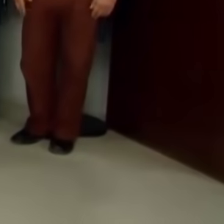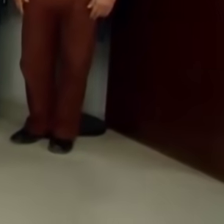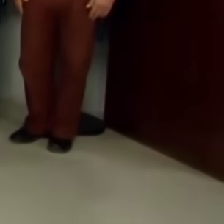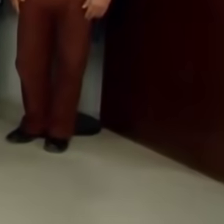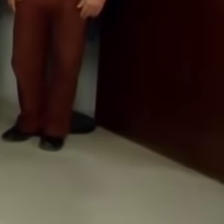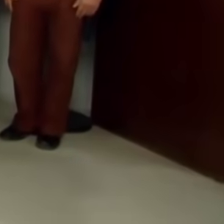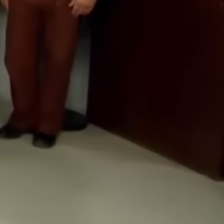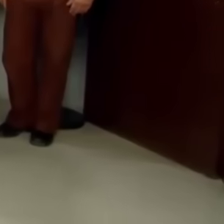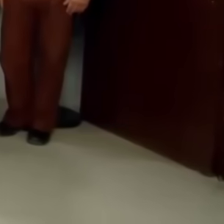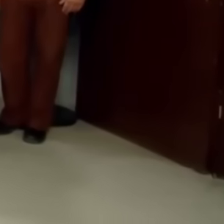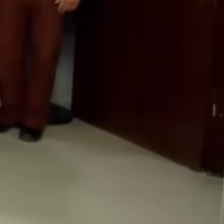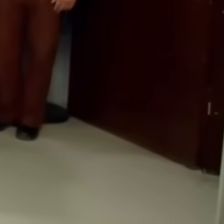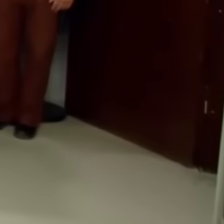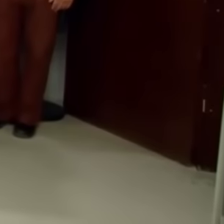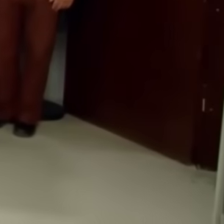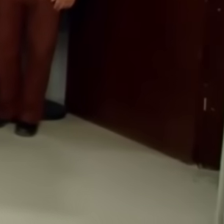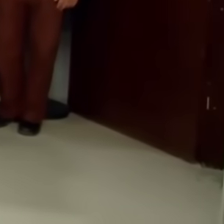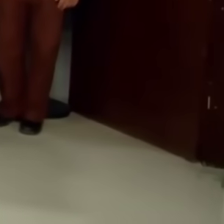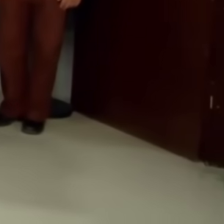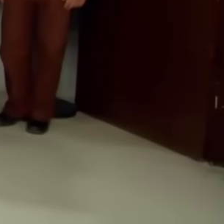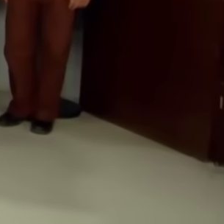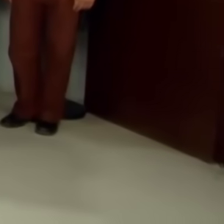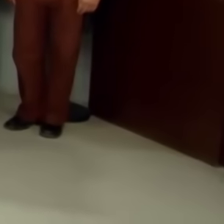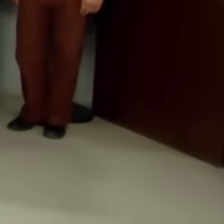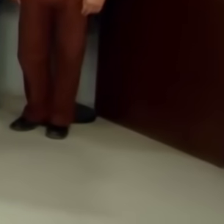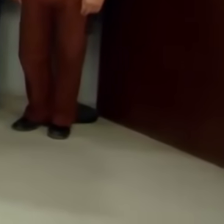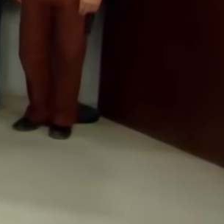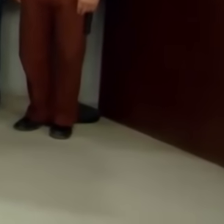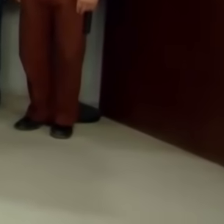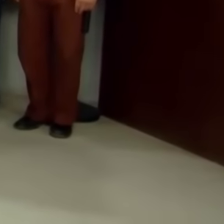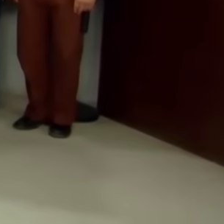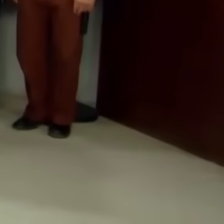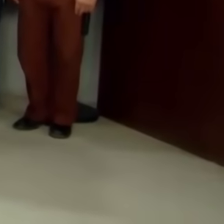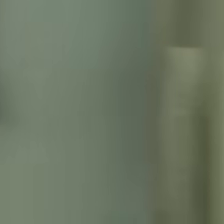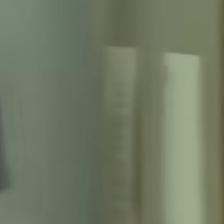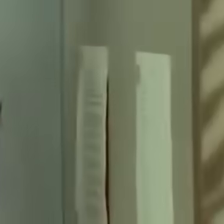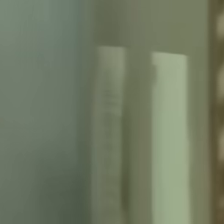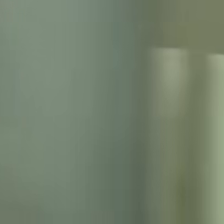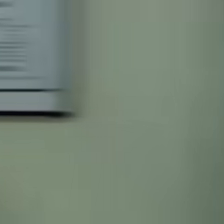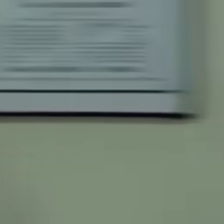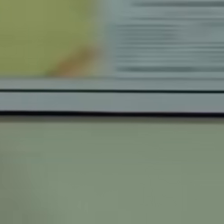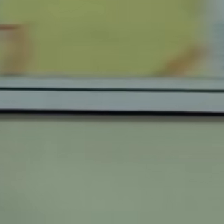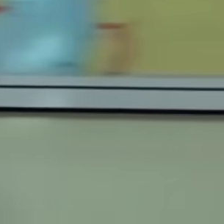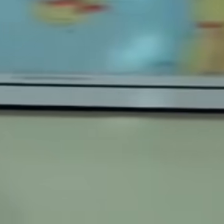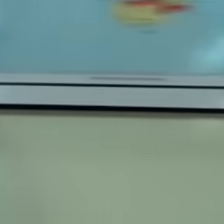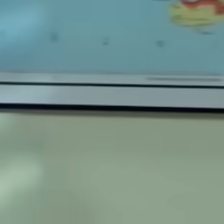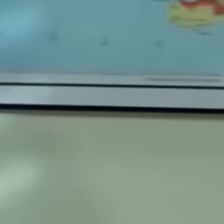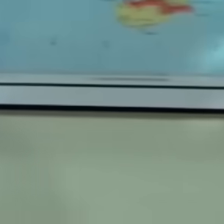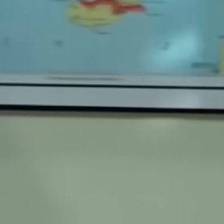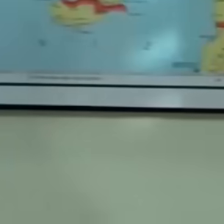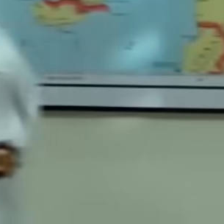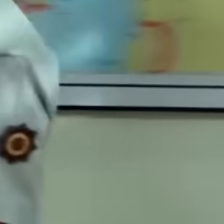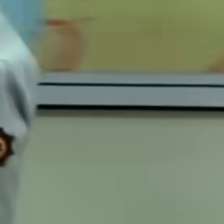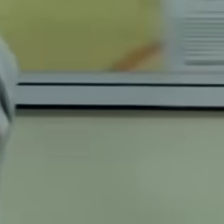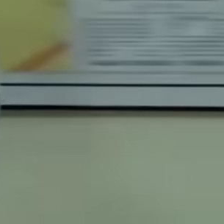Bekir Selahattin'in yanında mum gibi dikiliyorlar. Rıza masasının yanından geri geri gelerek Selahattin'in yazdıklarına bir göz atıp